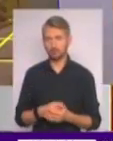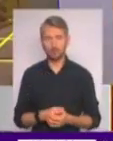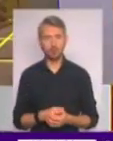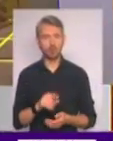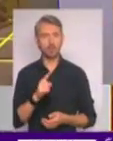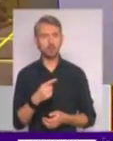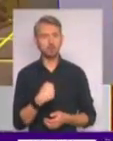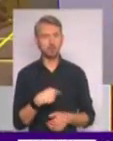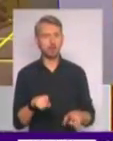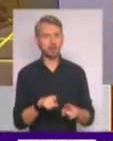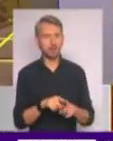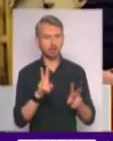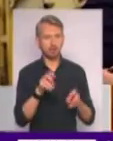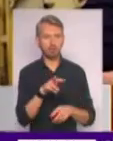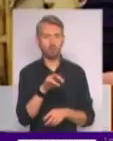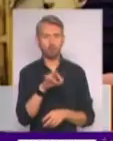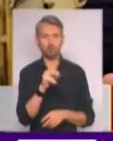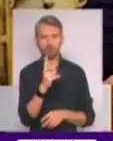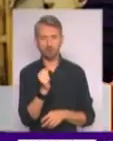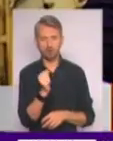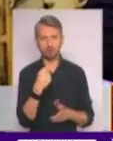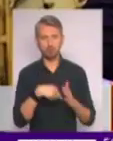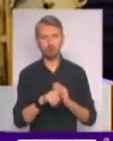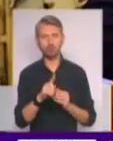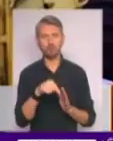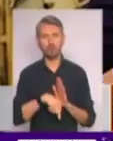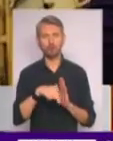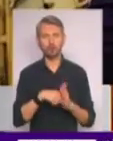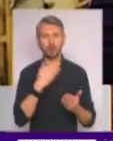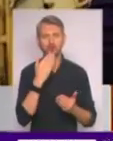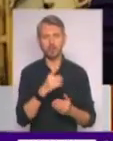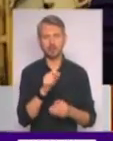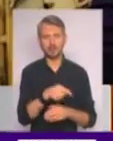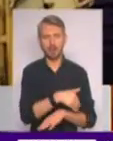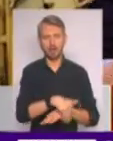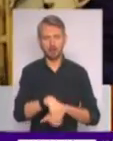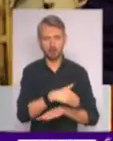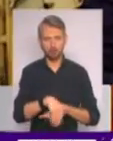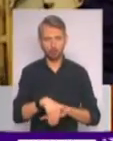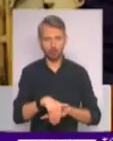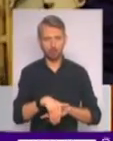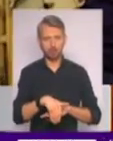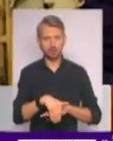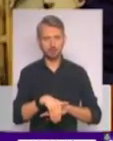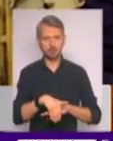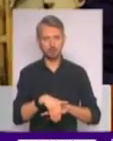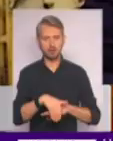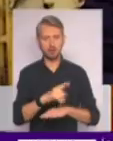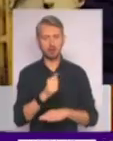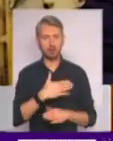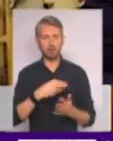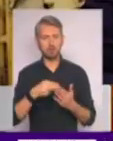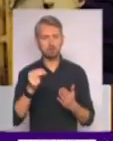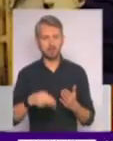я так і назвав молочка? Тому що, по суті, звернення саме за цією адресою, за моїм